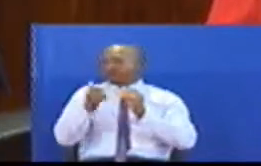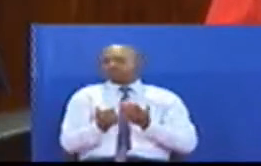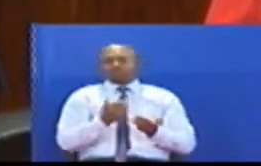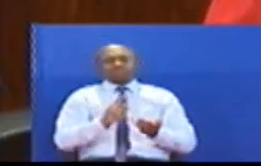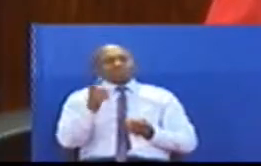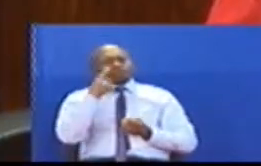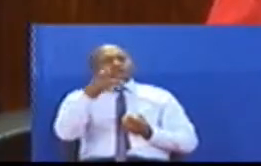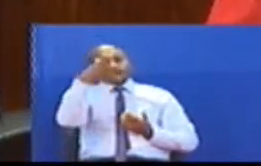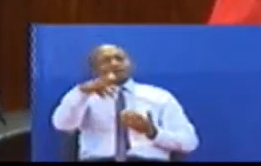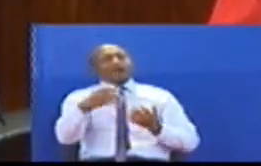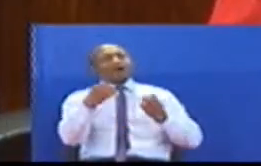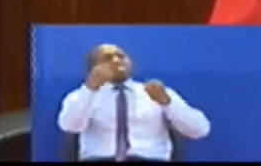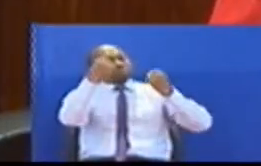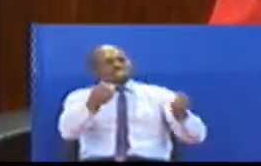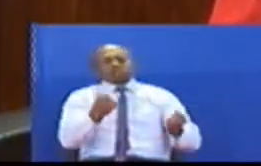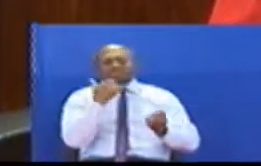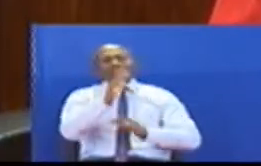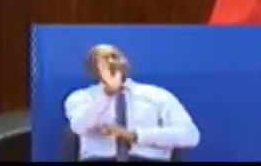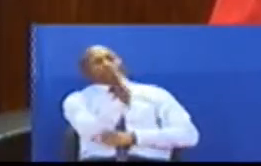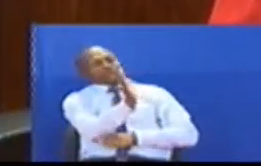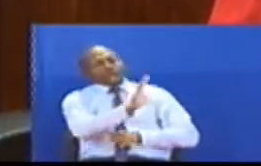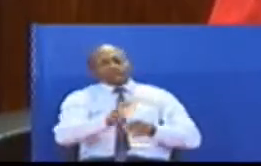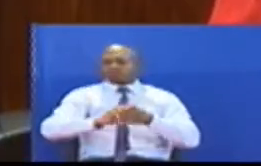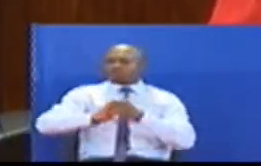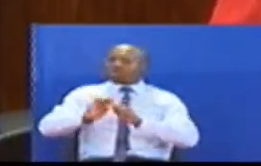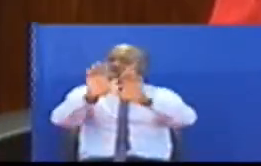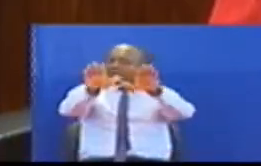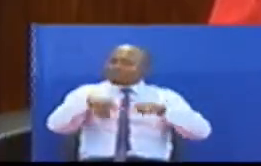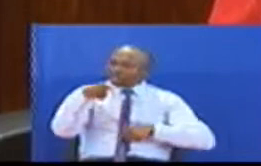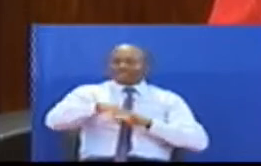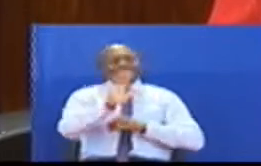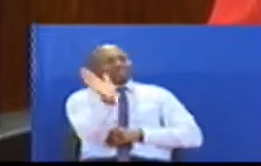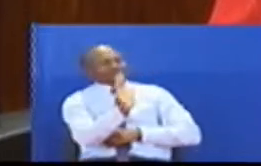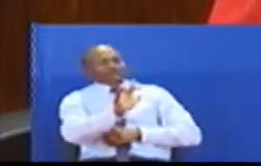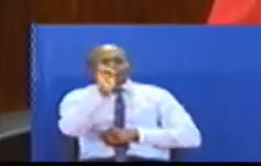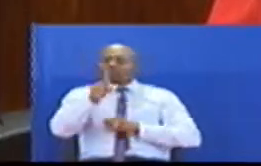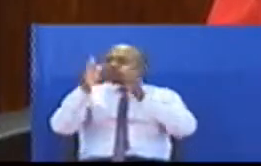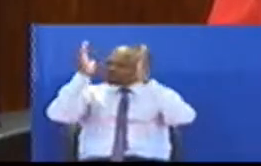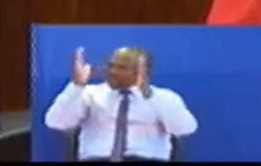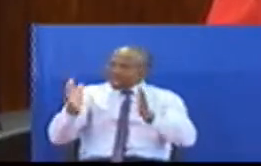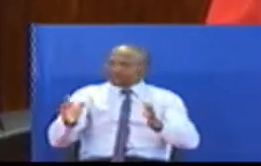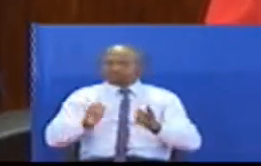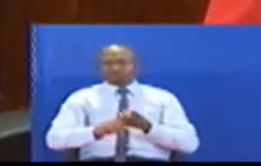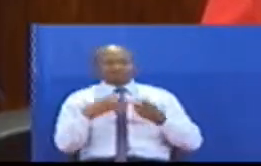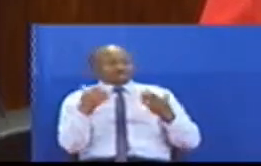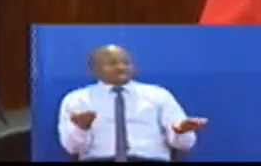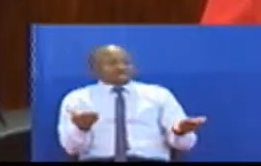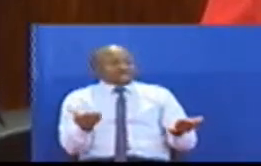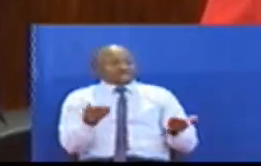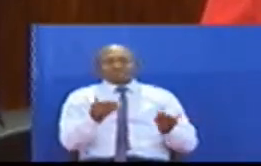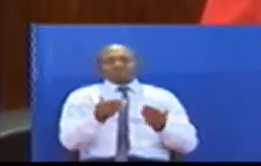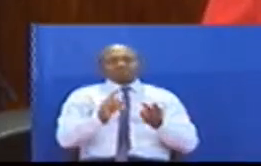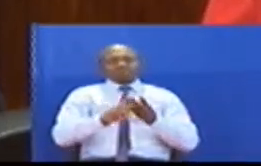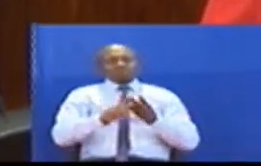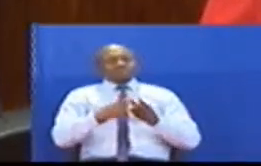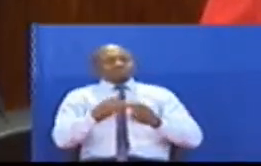maji mazito aga. Jamani tumieni bunge hili kuaga, kwenu wastarabu. Hivi saizi unaomba lami kweli jamani? Bunge hili unaomba lami? Hiyo